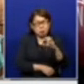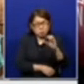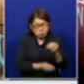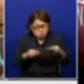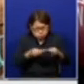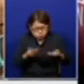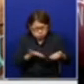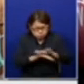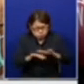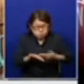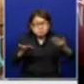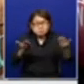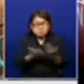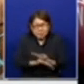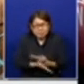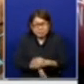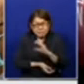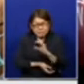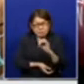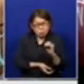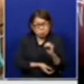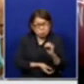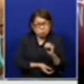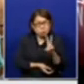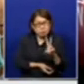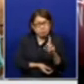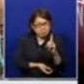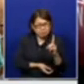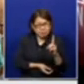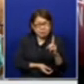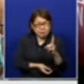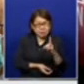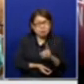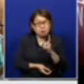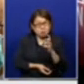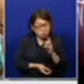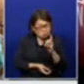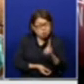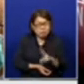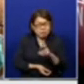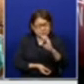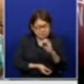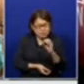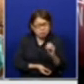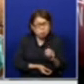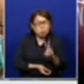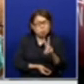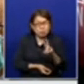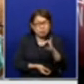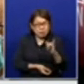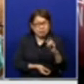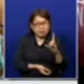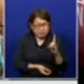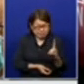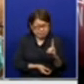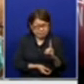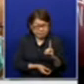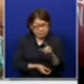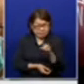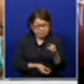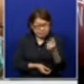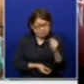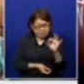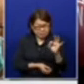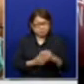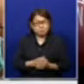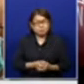ซีสและ19ก็คือปี2019ดังนั้นผมจึงเรียนว่านี่คือการดำเนิน